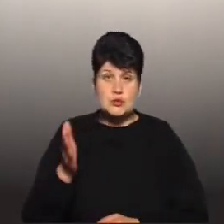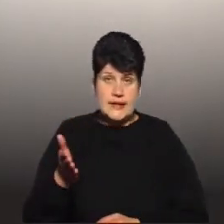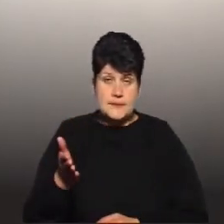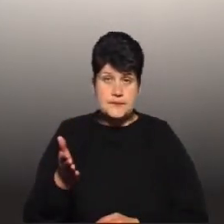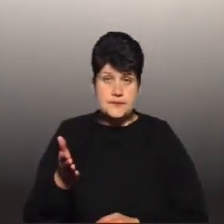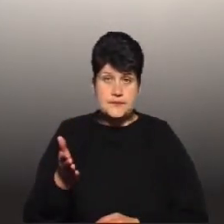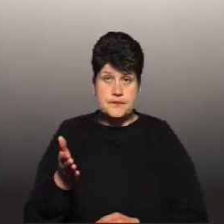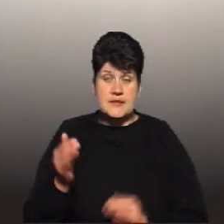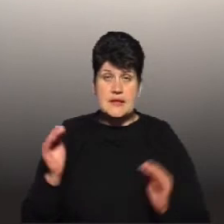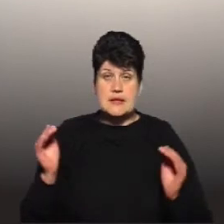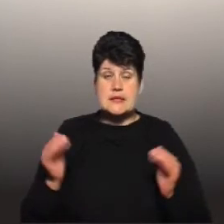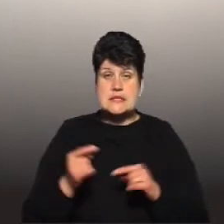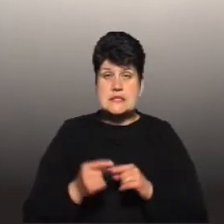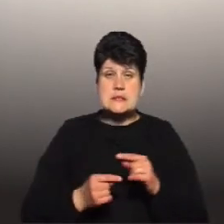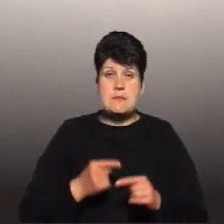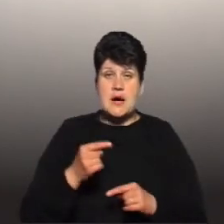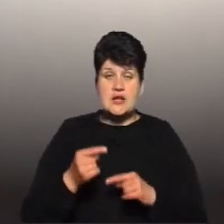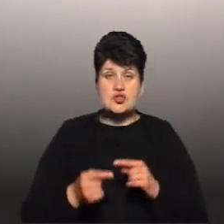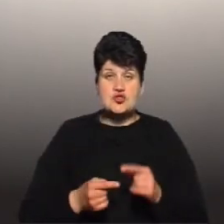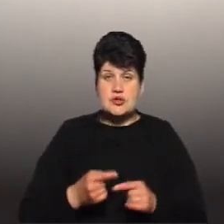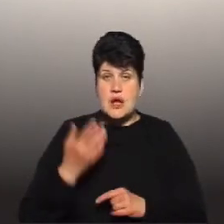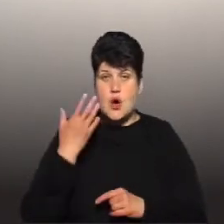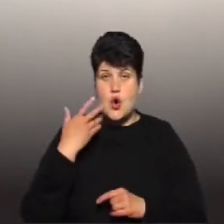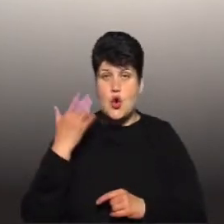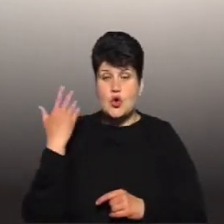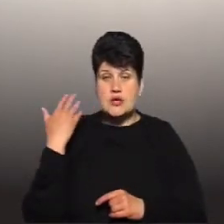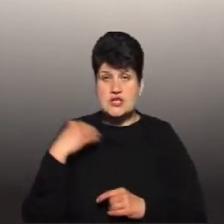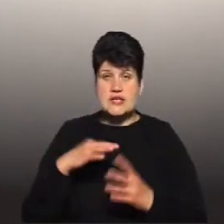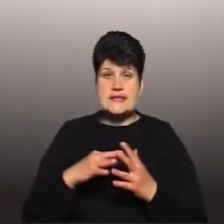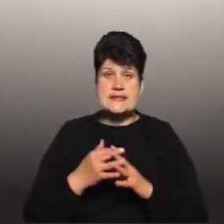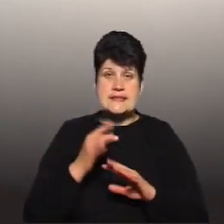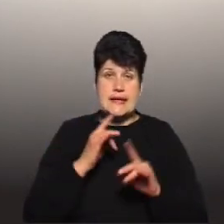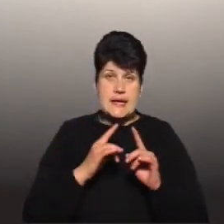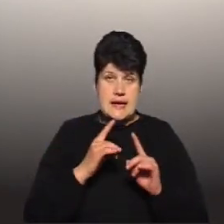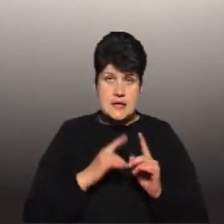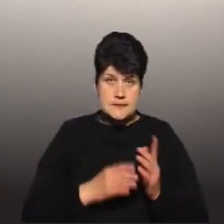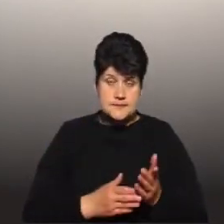спадщина колишніх сільських рад. До речі,